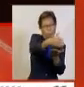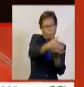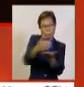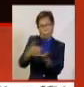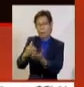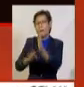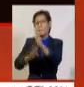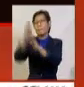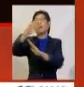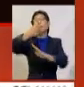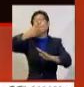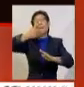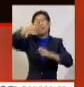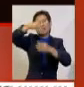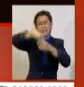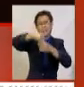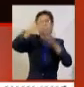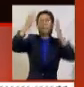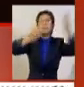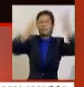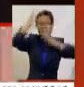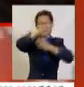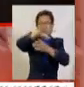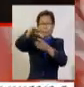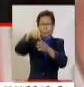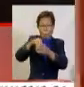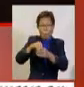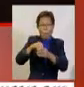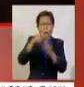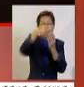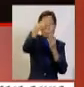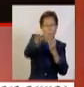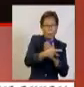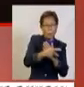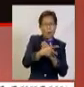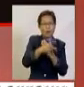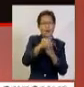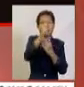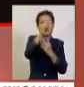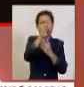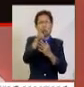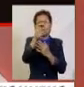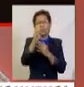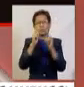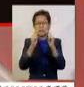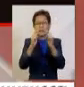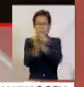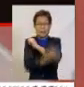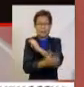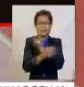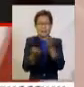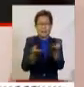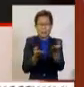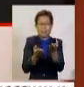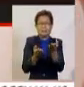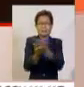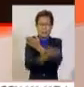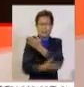kepada pembangunan belia dalam negara termasuk program Biro Tata Negara dan Latihan Khidmat Negara di bawah